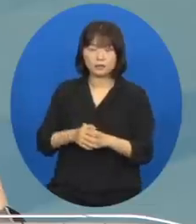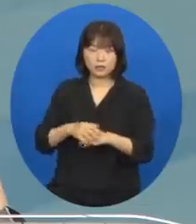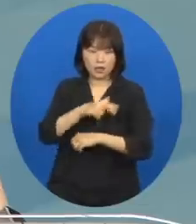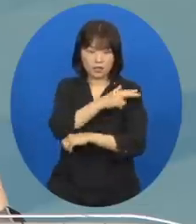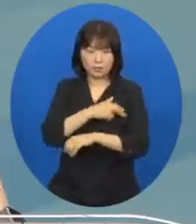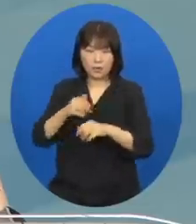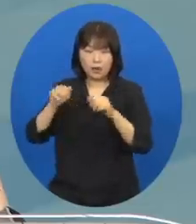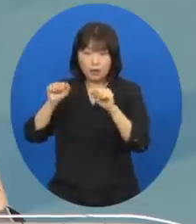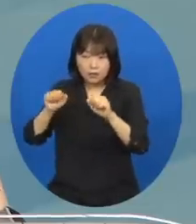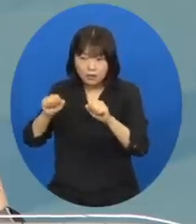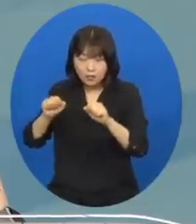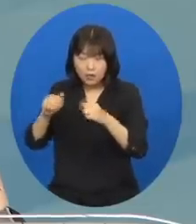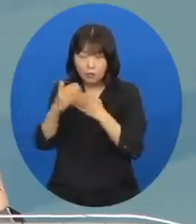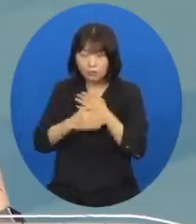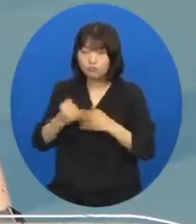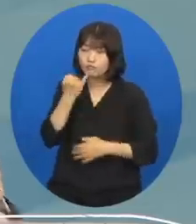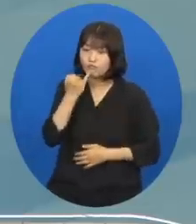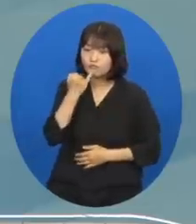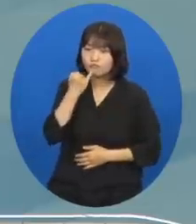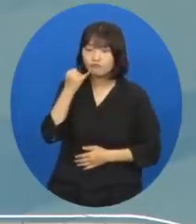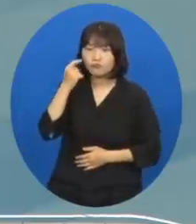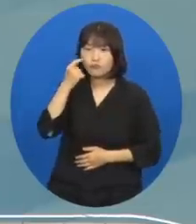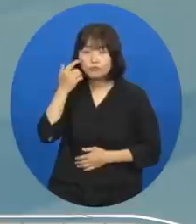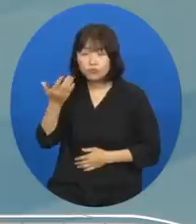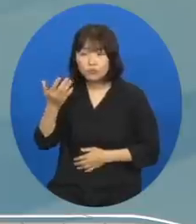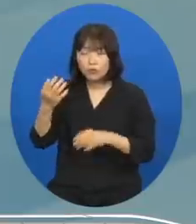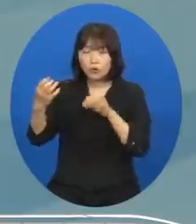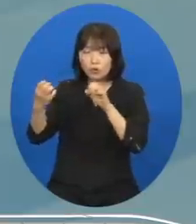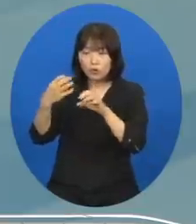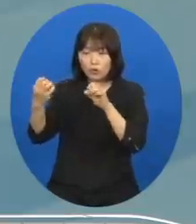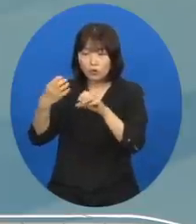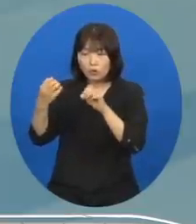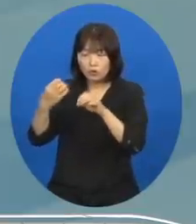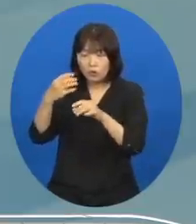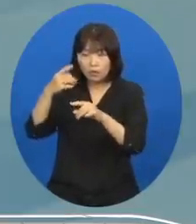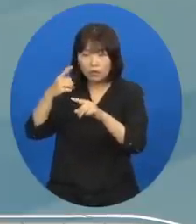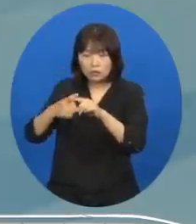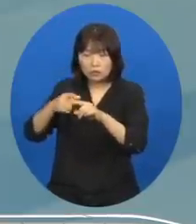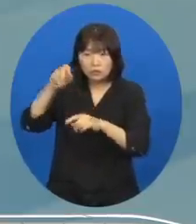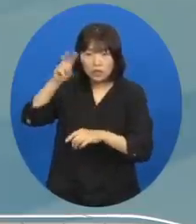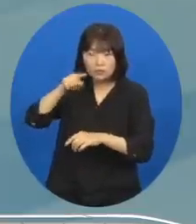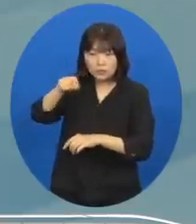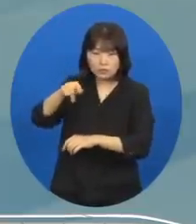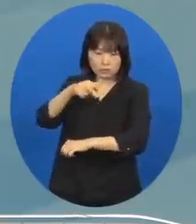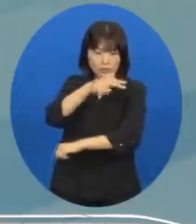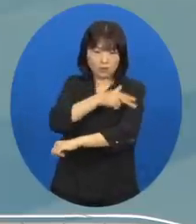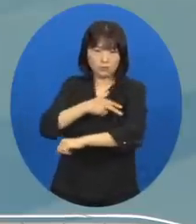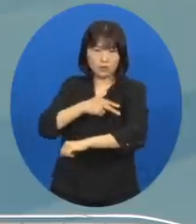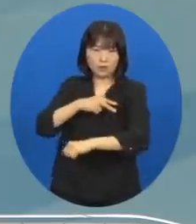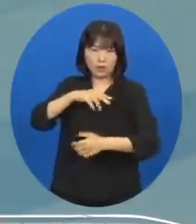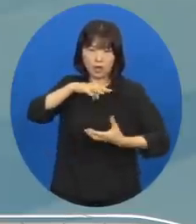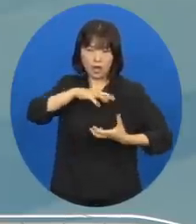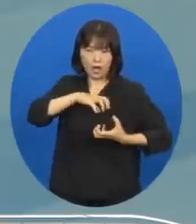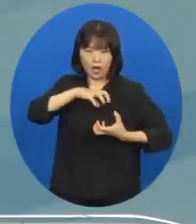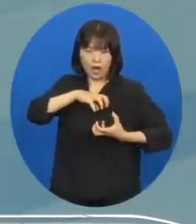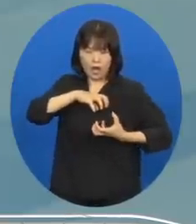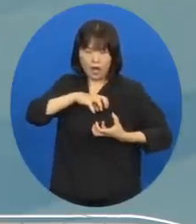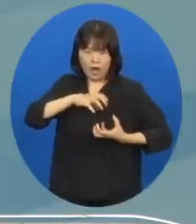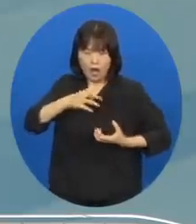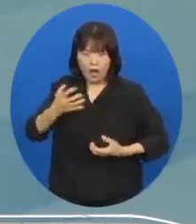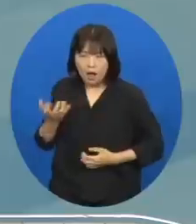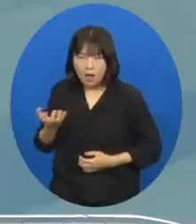안녕하시냐고 몸은 좀 어떠시냐고 그러면서 이야기를 나누는데 갑자기 그 집사님이 심장이 막 너무